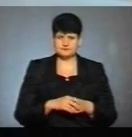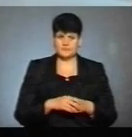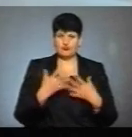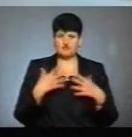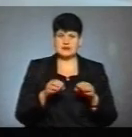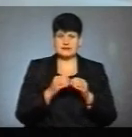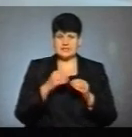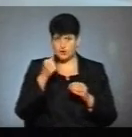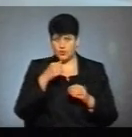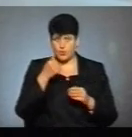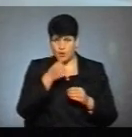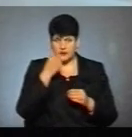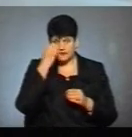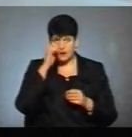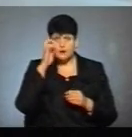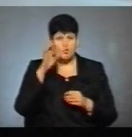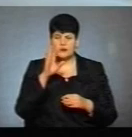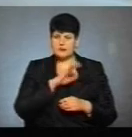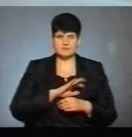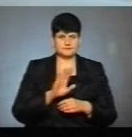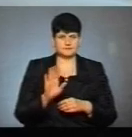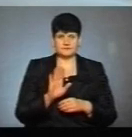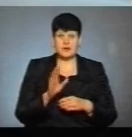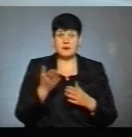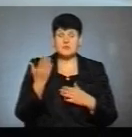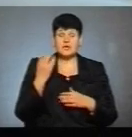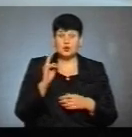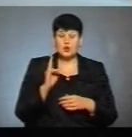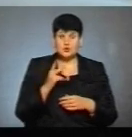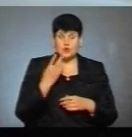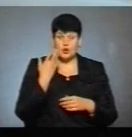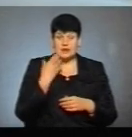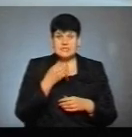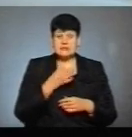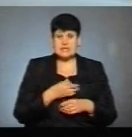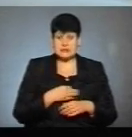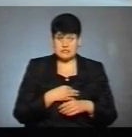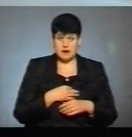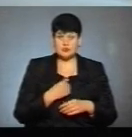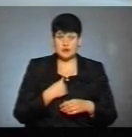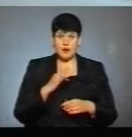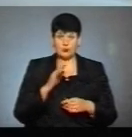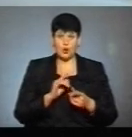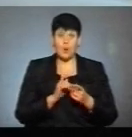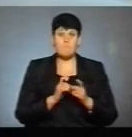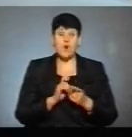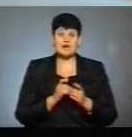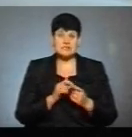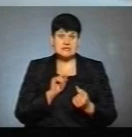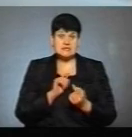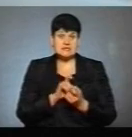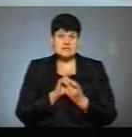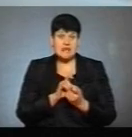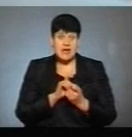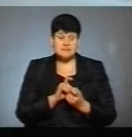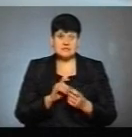10 років, слава Богу, не вживаю. Якби мені хтось колись сказав, що я буду борцем з наркотиками,